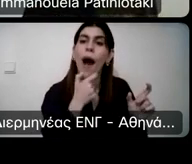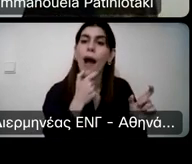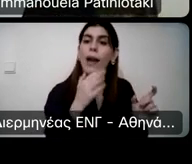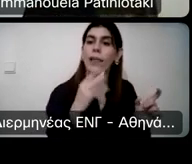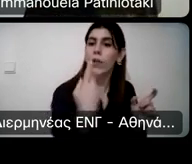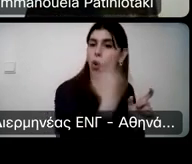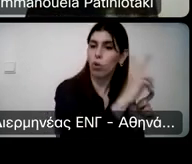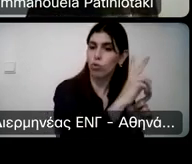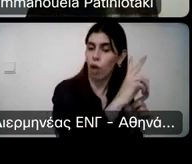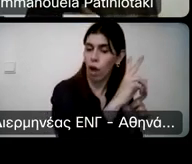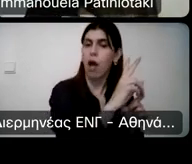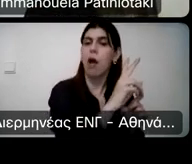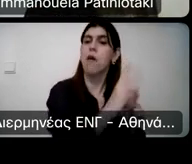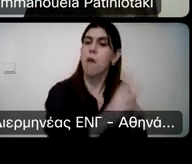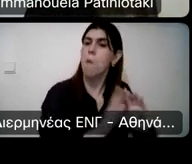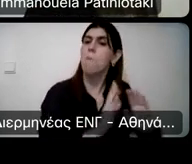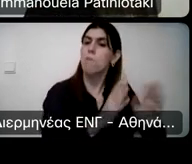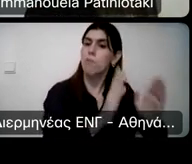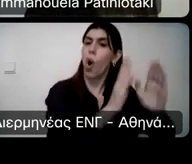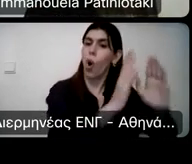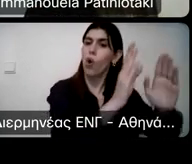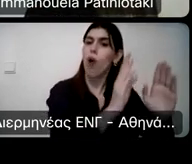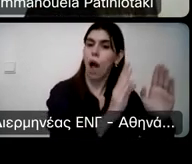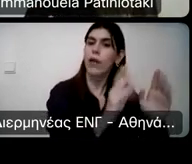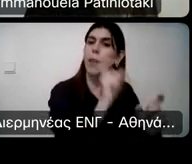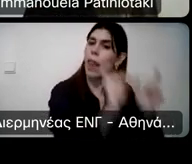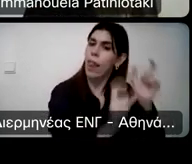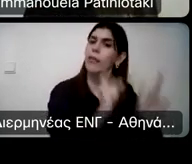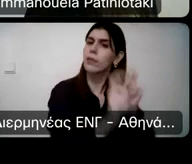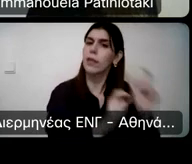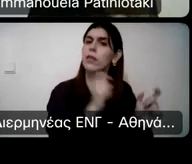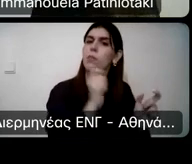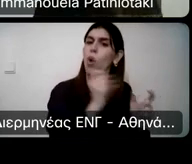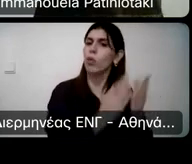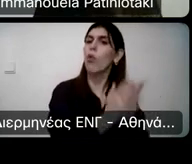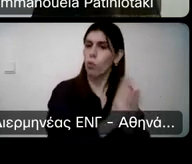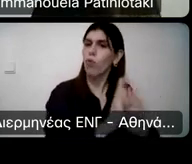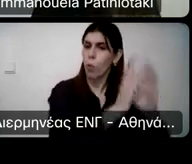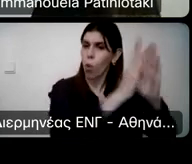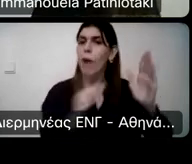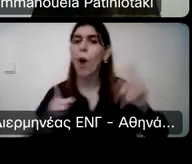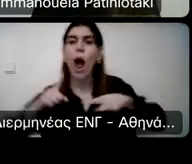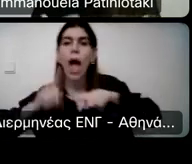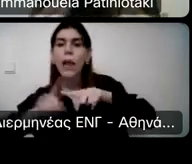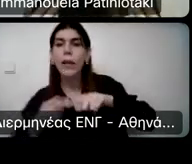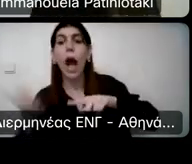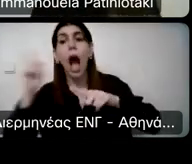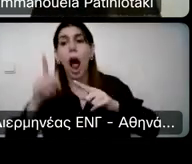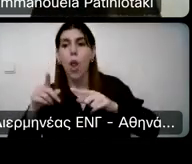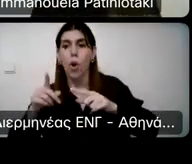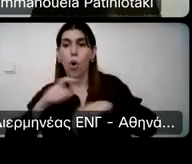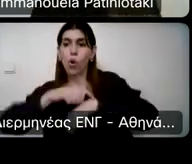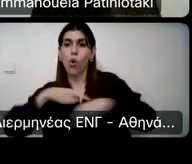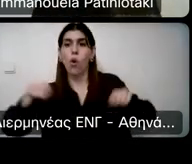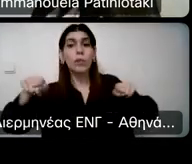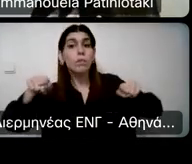οι ταχύτητες με τις οποίες εφαρμόζεται μια κάποια πολιτική ορθότητα στην ελληνική. Είναι αυτό όμως ζήτημα μόνο κοινωνικής εξέλιξης